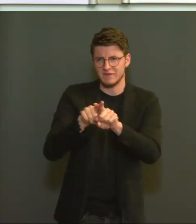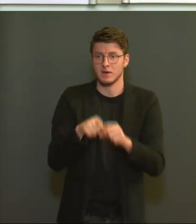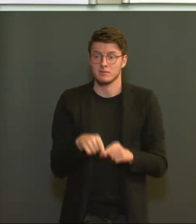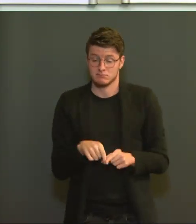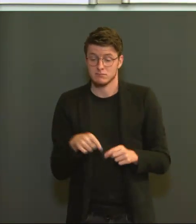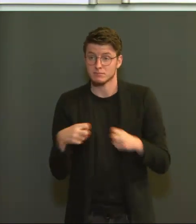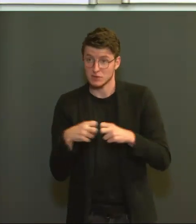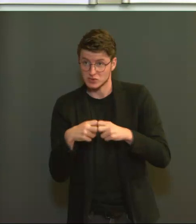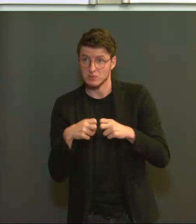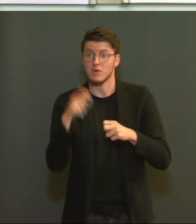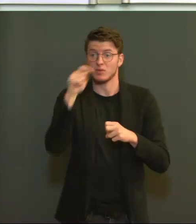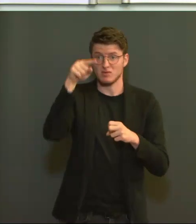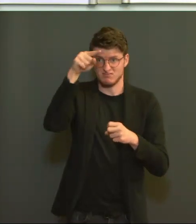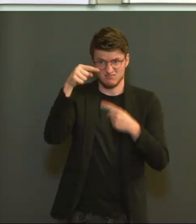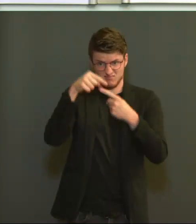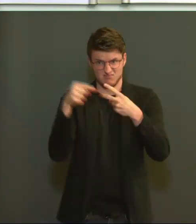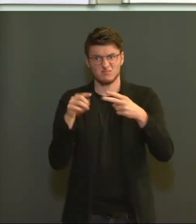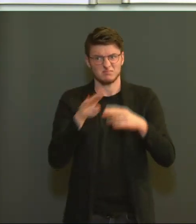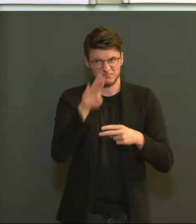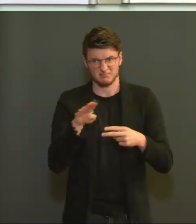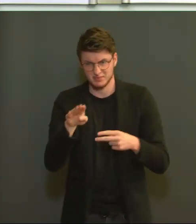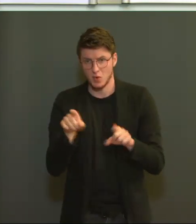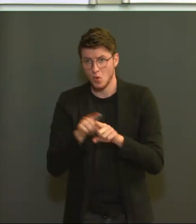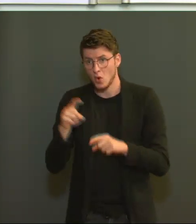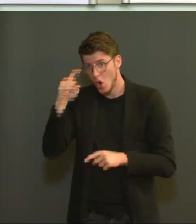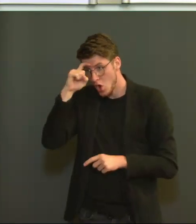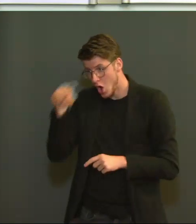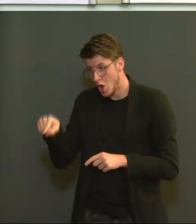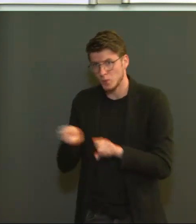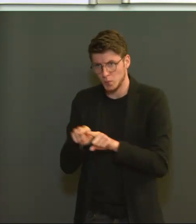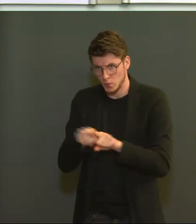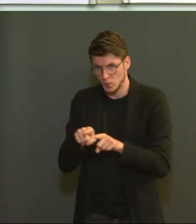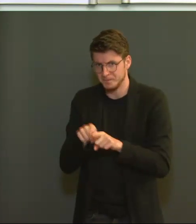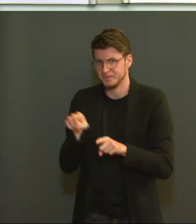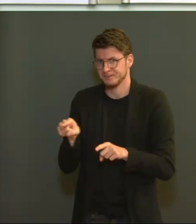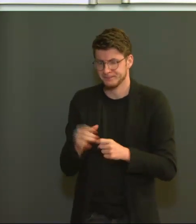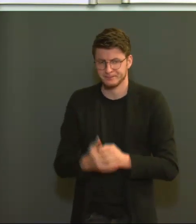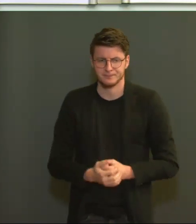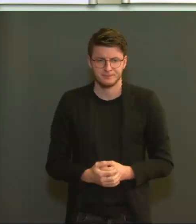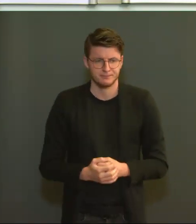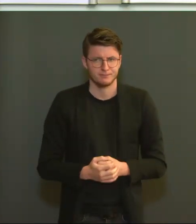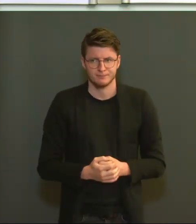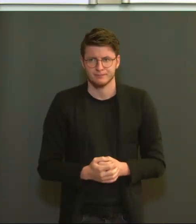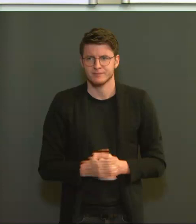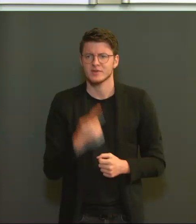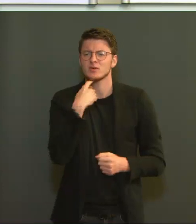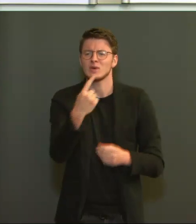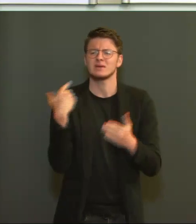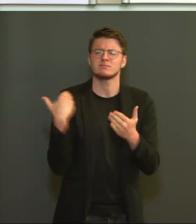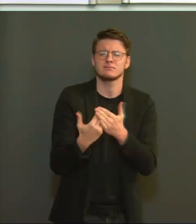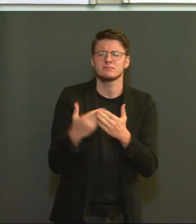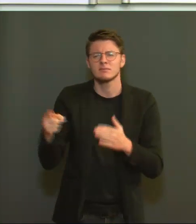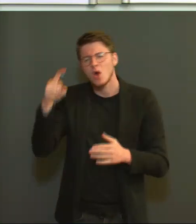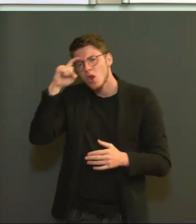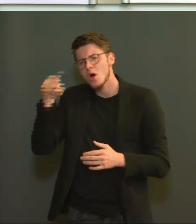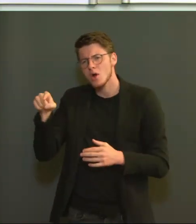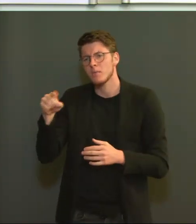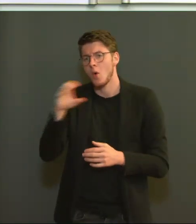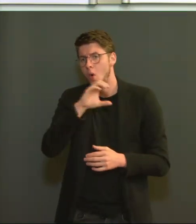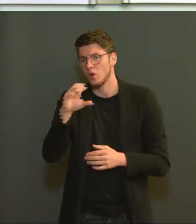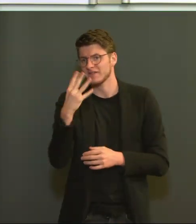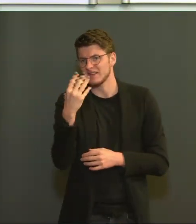we ook een sterke toename in de provincie Luik. Hier werden de afgelopen week 164